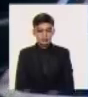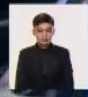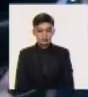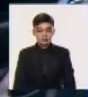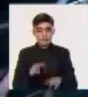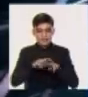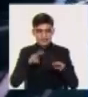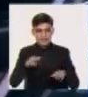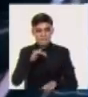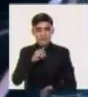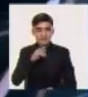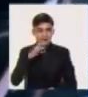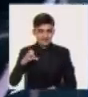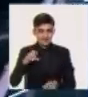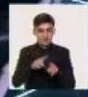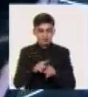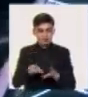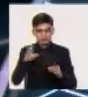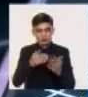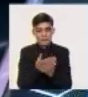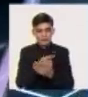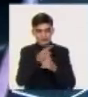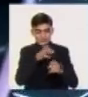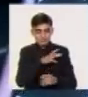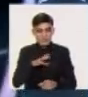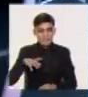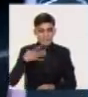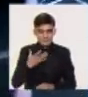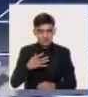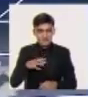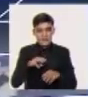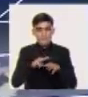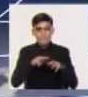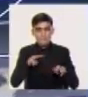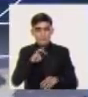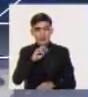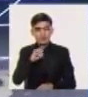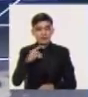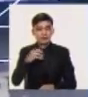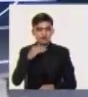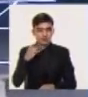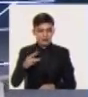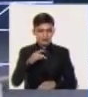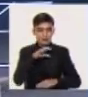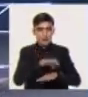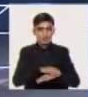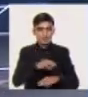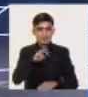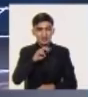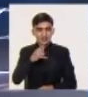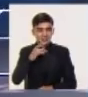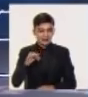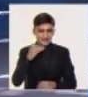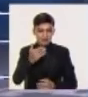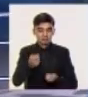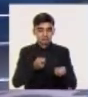В Министерстве финансов подтвердили информацию о задержании бывших топ-менеджеров Тенгри-банка. Экс-заместитель председателя